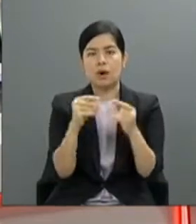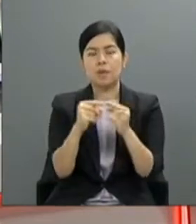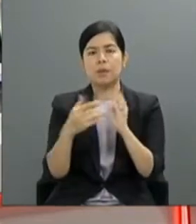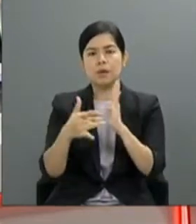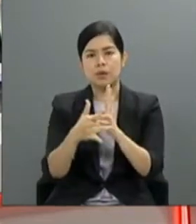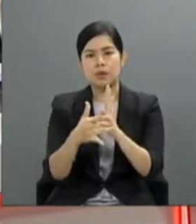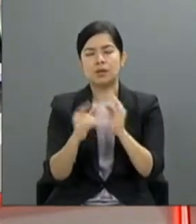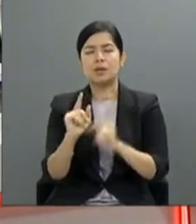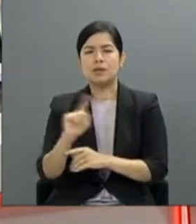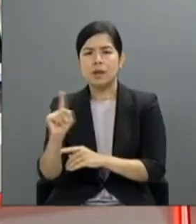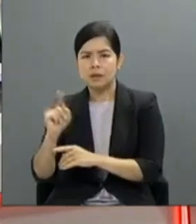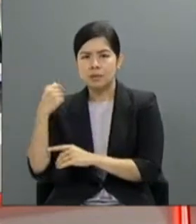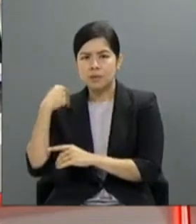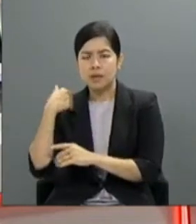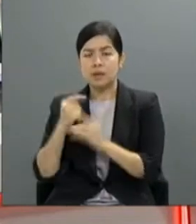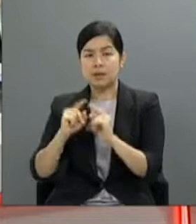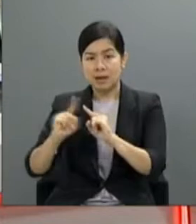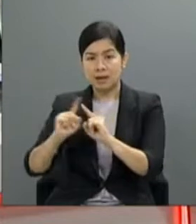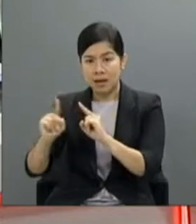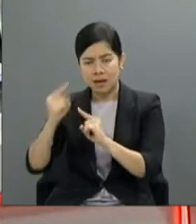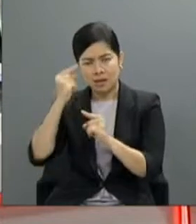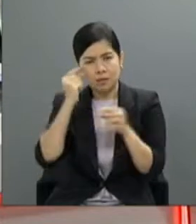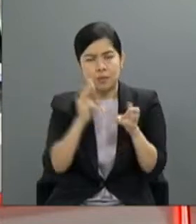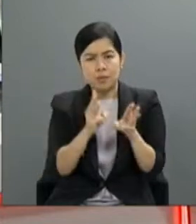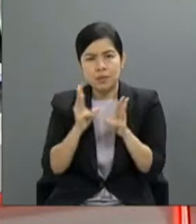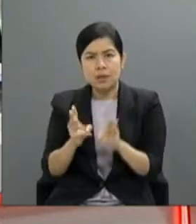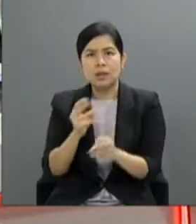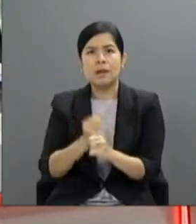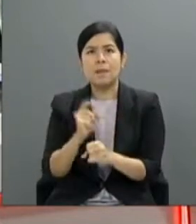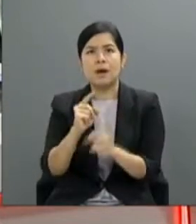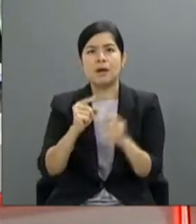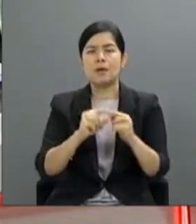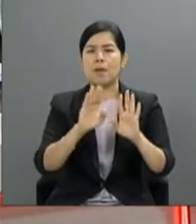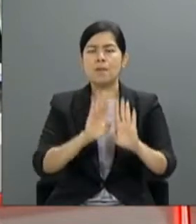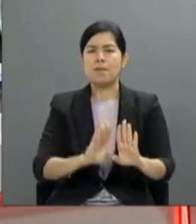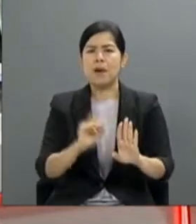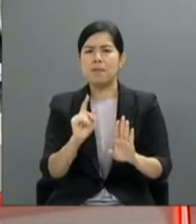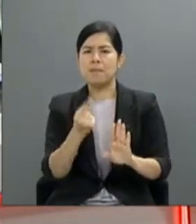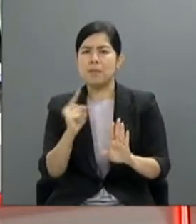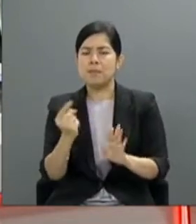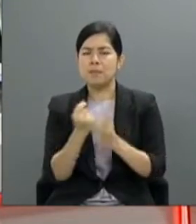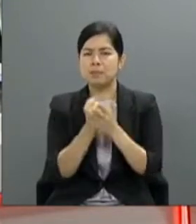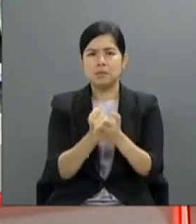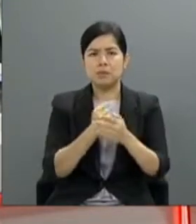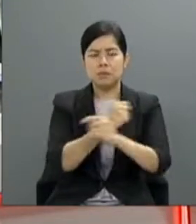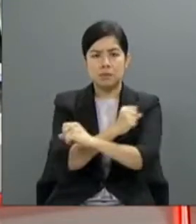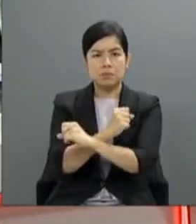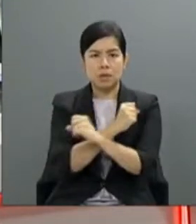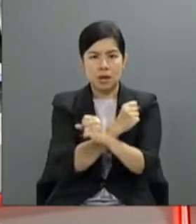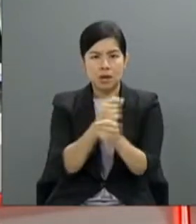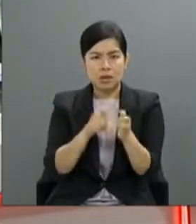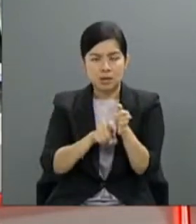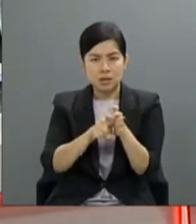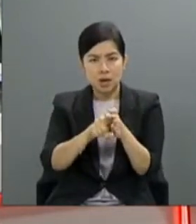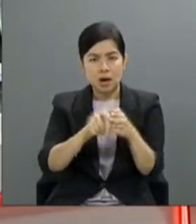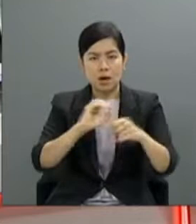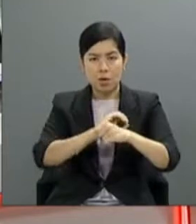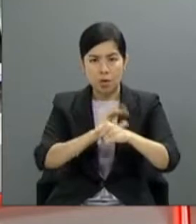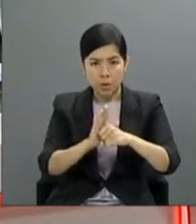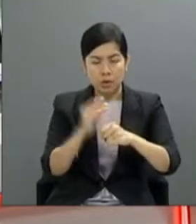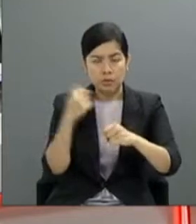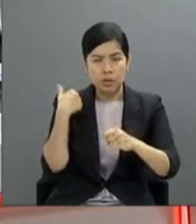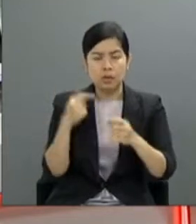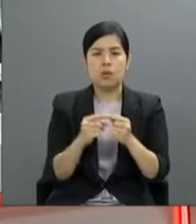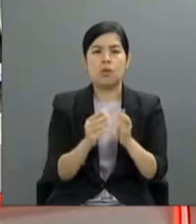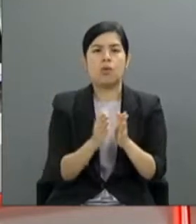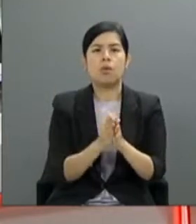ก็ได้พยายามที่จะหาแนวคิดว่าจะหาอนุนวัตกรรมอะไรดีมาช่วยในการฆ่าเชื้อโควิด-19 ด้วยแล้วก็หาสิ่งของครับ